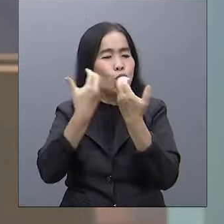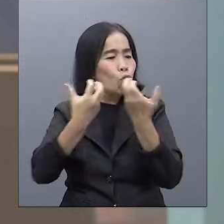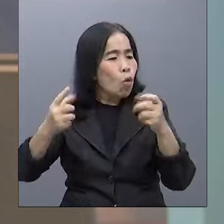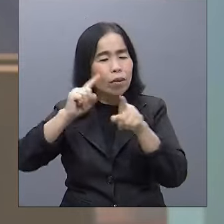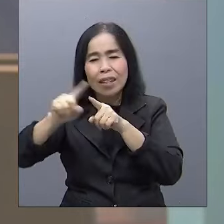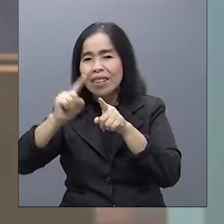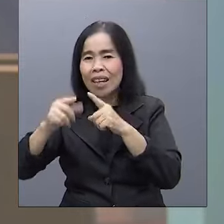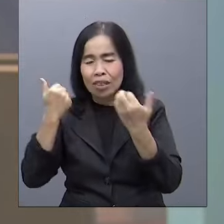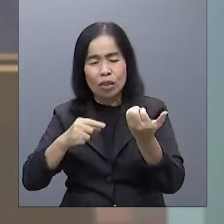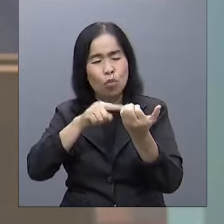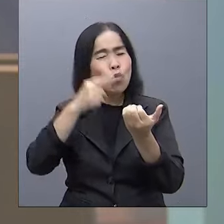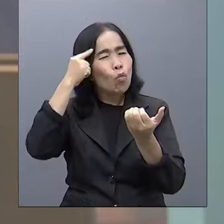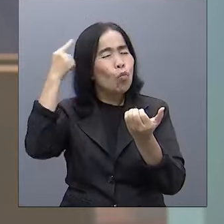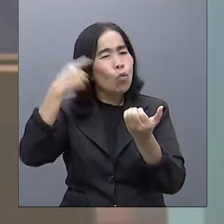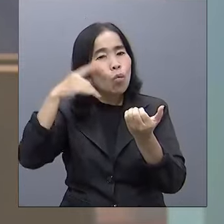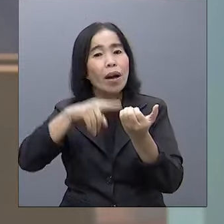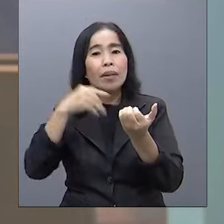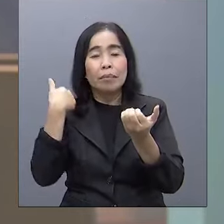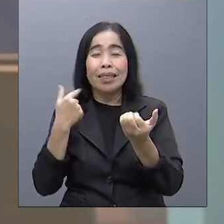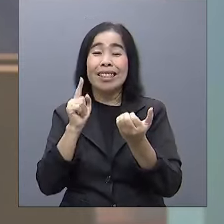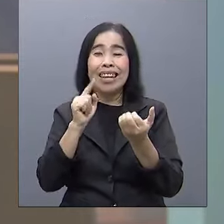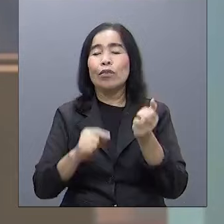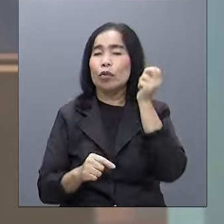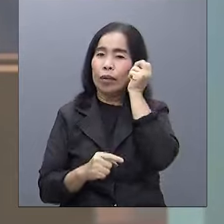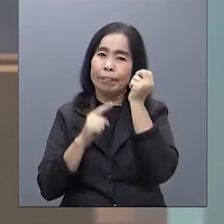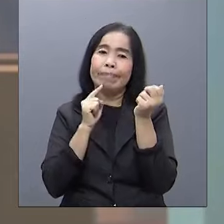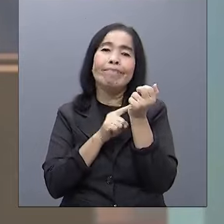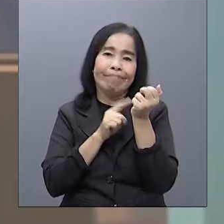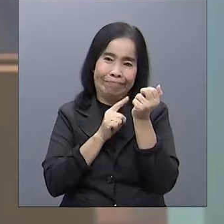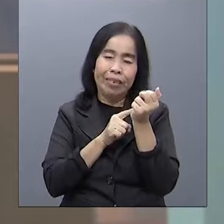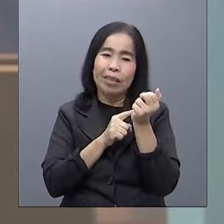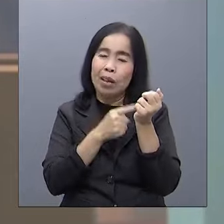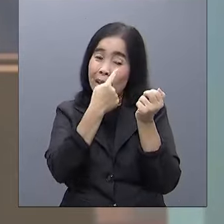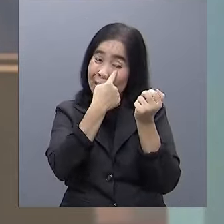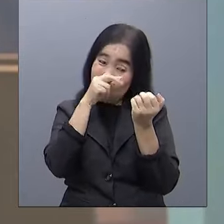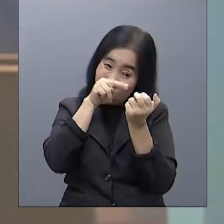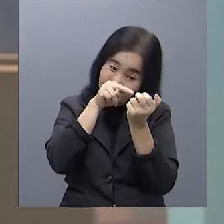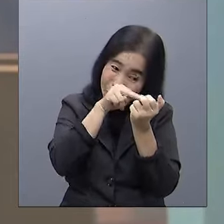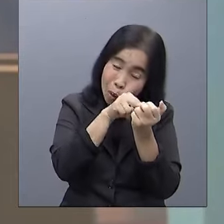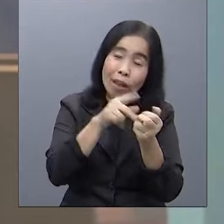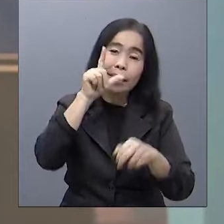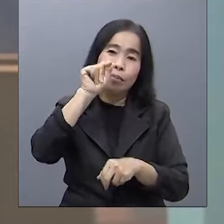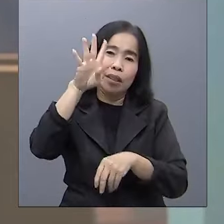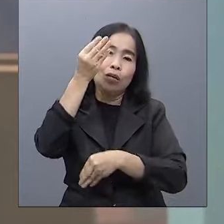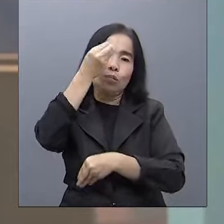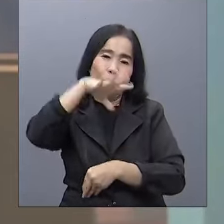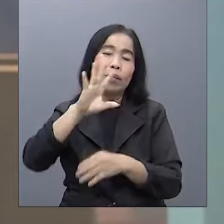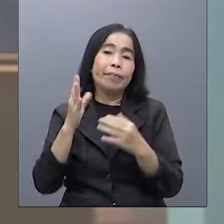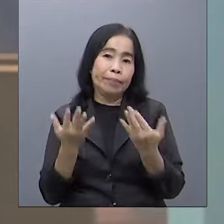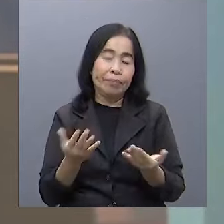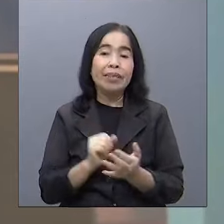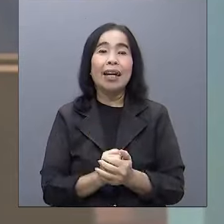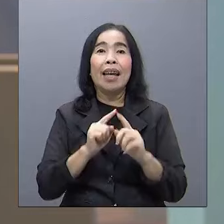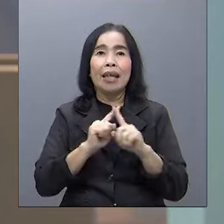ราเนี่ยอยู่แทบทุกวันอย่างน้อยที่สุดใกล้ตัวคุณคือโทรศัพท์มือถือที่อยู่กับเราแทบจะ24ชั่วโมงก็ว่าได้ทีนี้หลายค